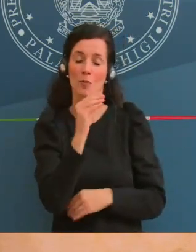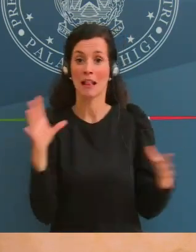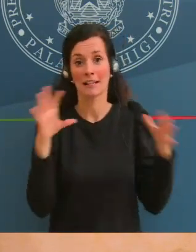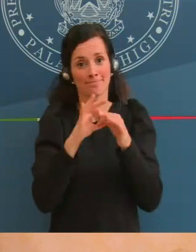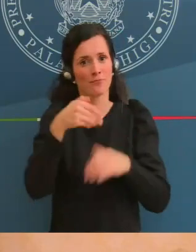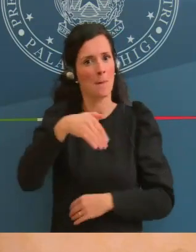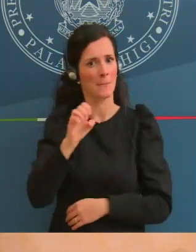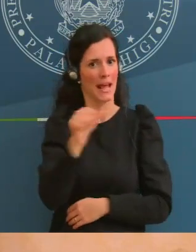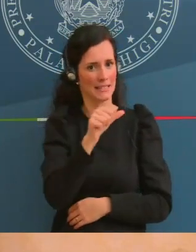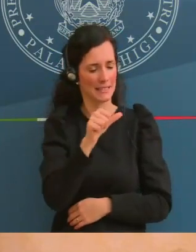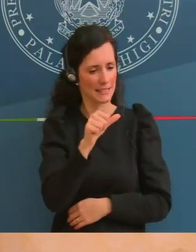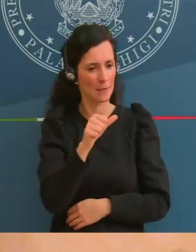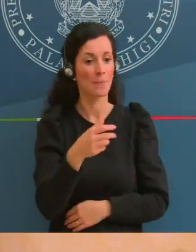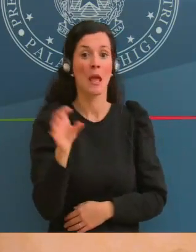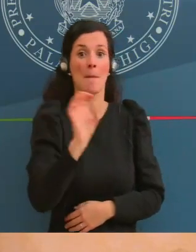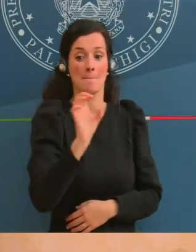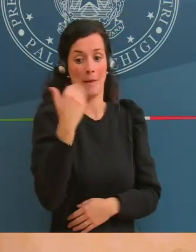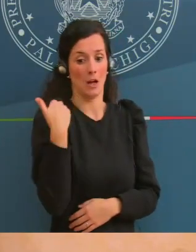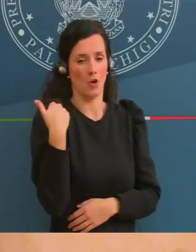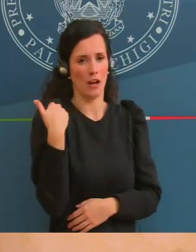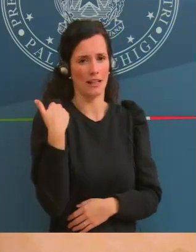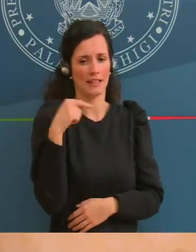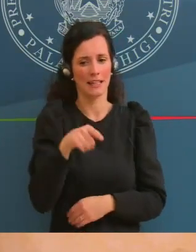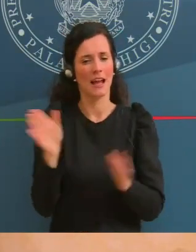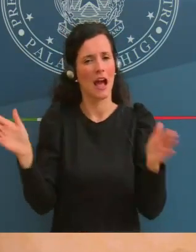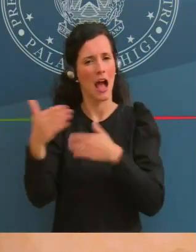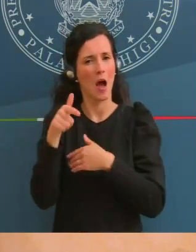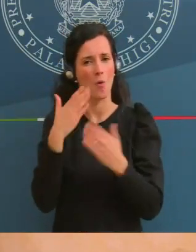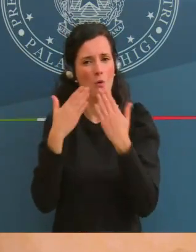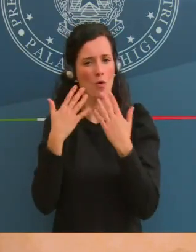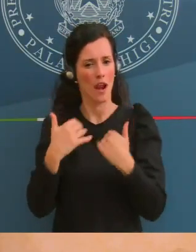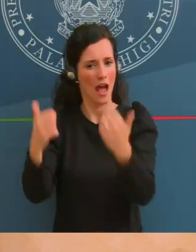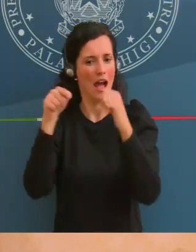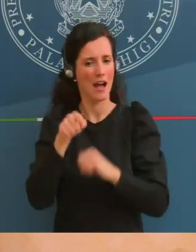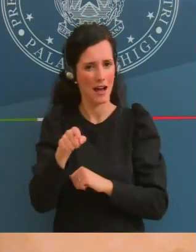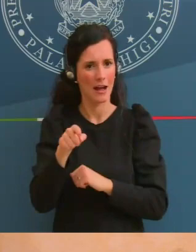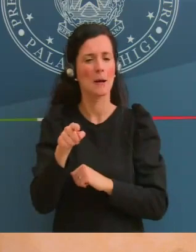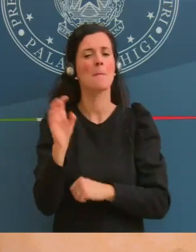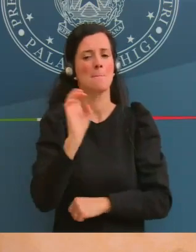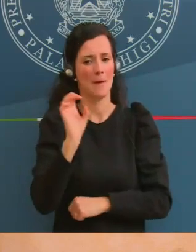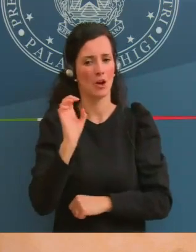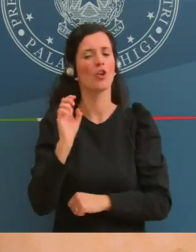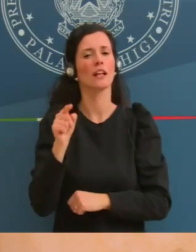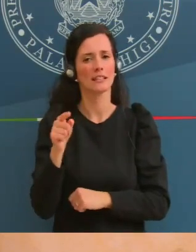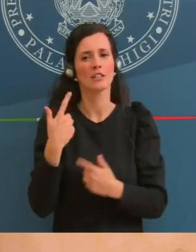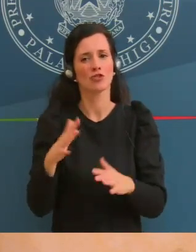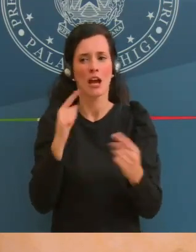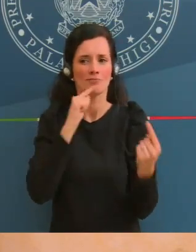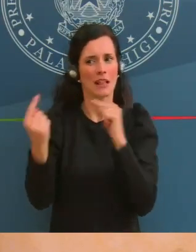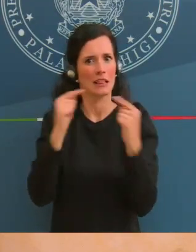profondamente divisivo ieri c'è stata questa lettera di 60 parlamentari m5s le chiedo se